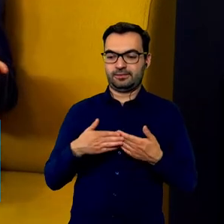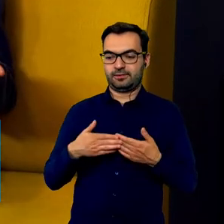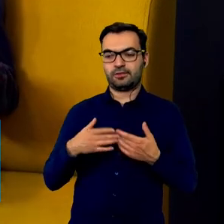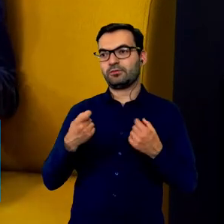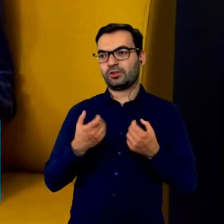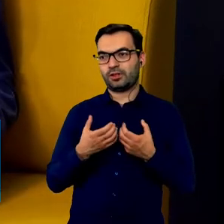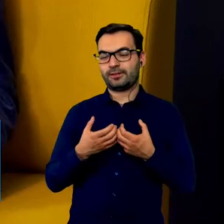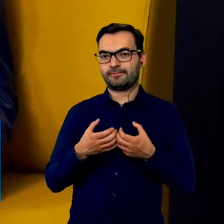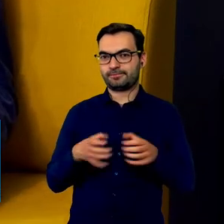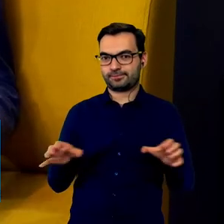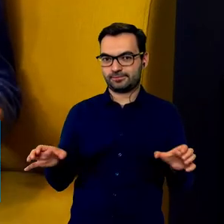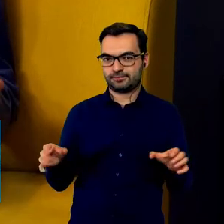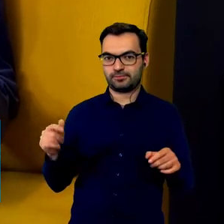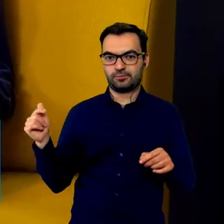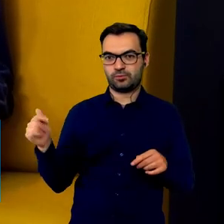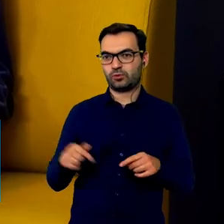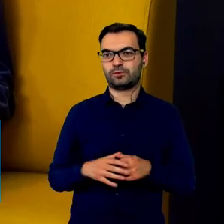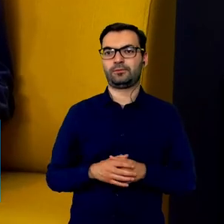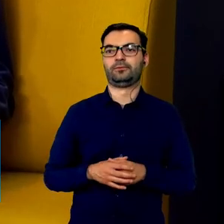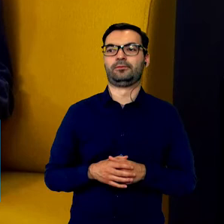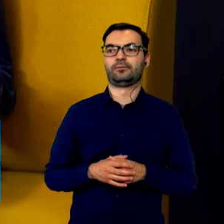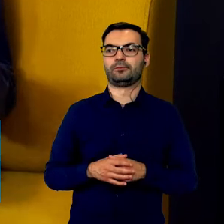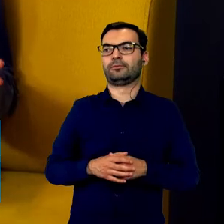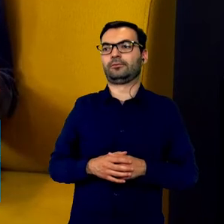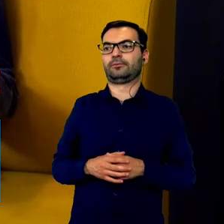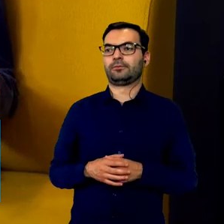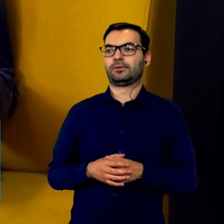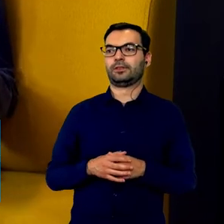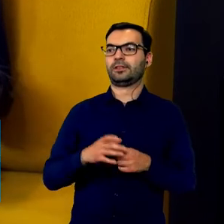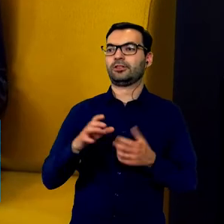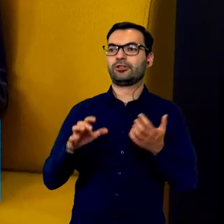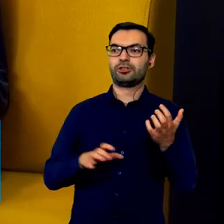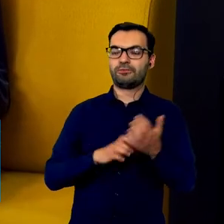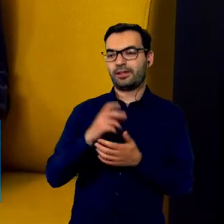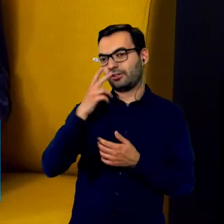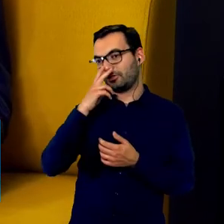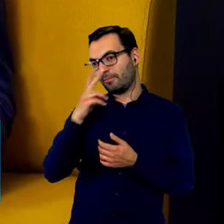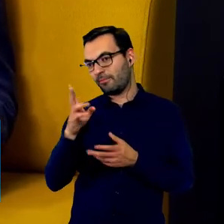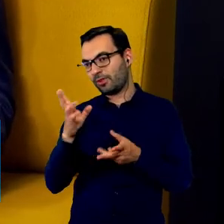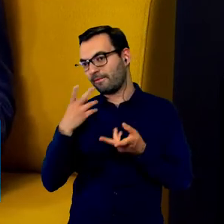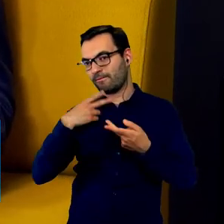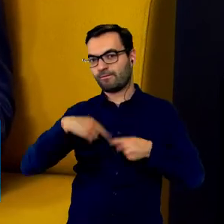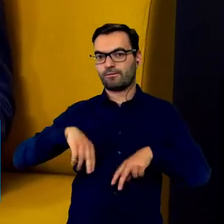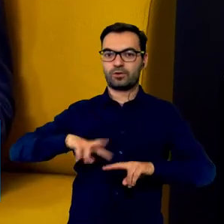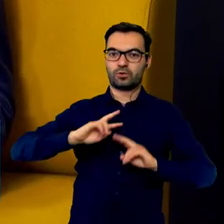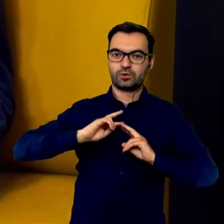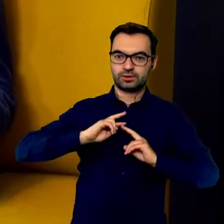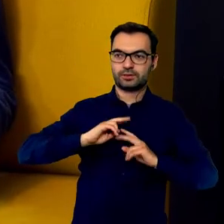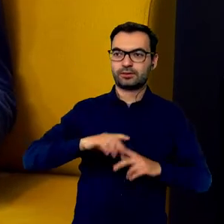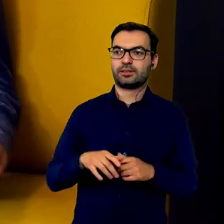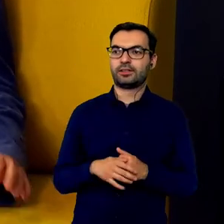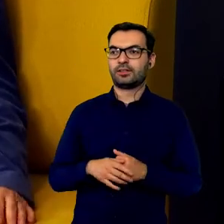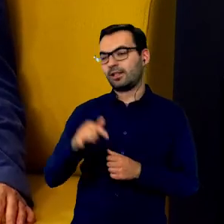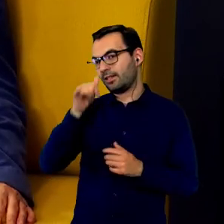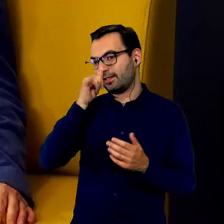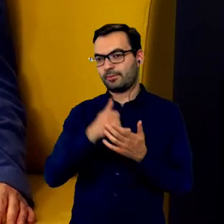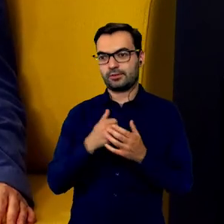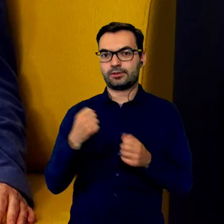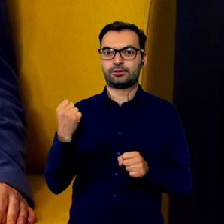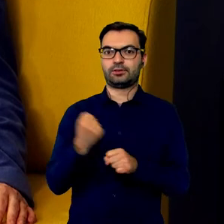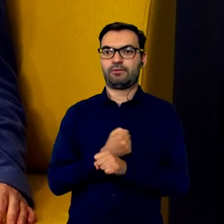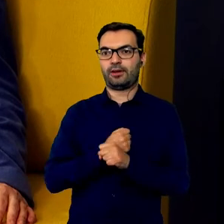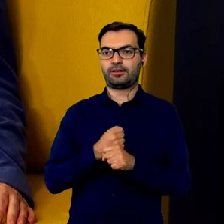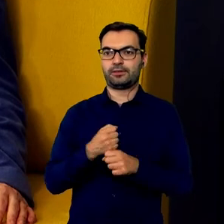być trochę rozjechanym, żeby złapać trochę świata, potem wrócić do siebie, ale nie być takim